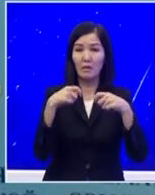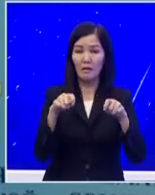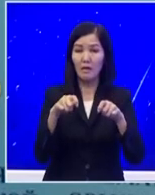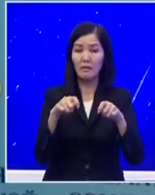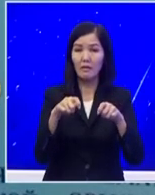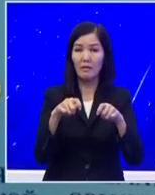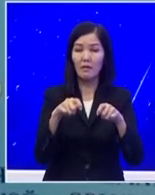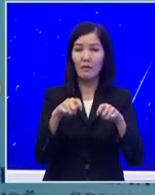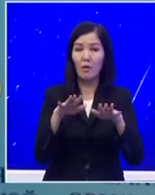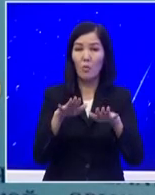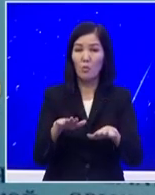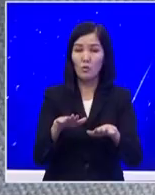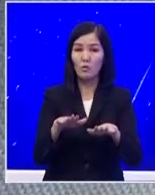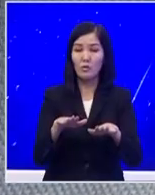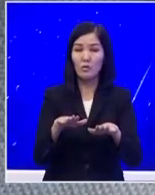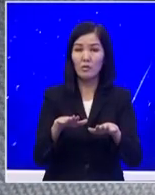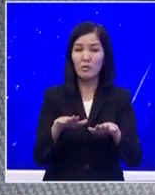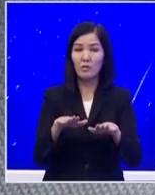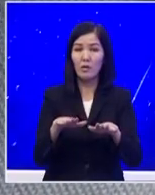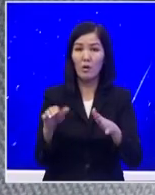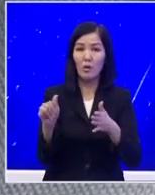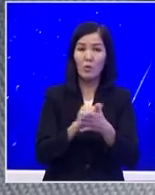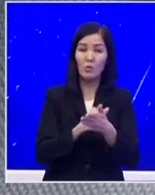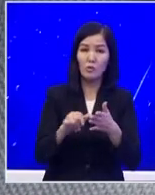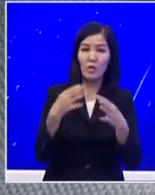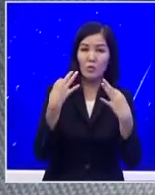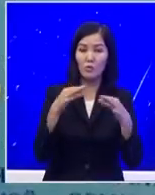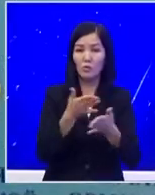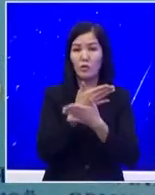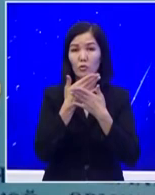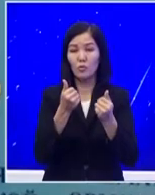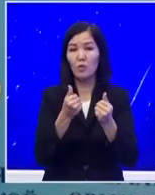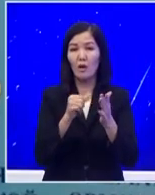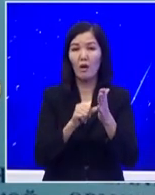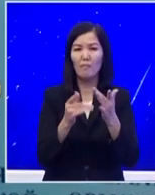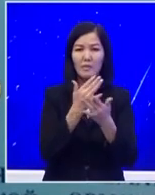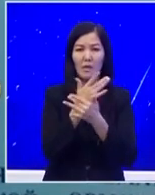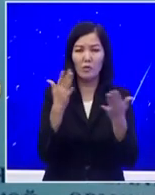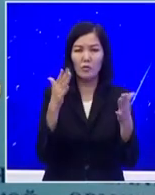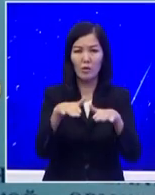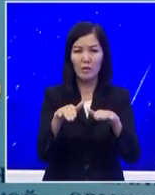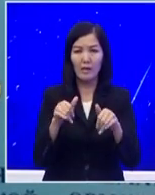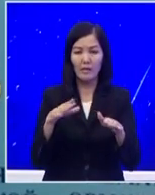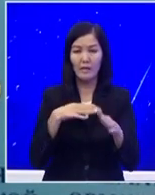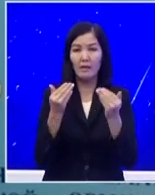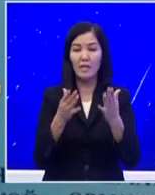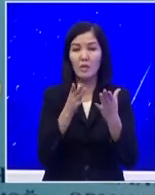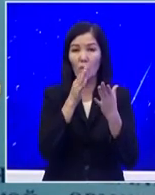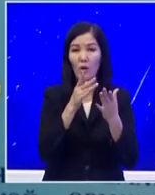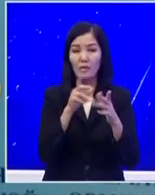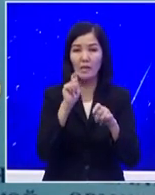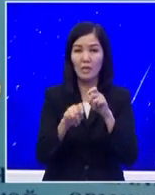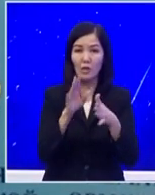болғандай аталмыш орын заңға қайшы жұмыс істеген. Тексеру барысында 60-қа жуық дәрі-дәрмектің түрі тәркіленді. Қазіргі уақытта